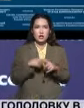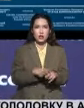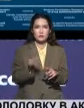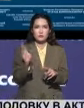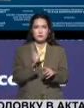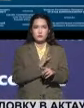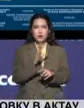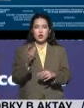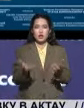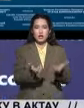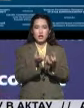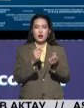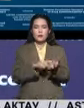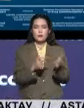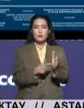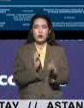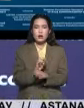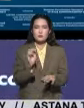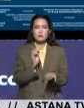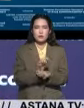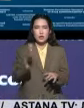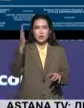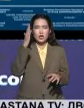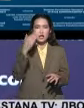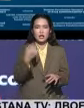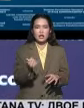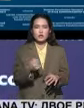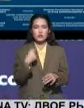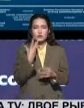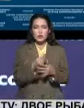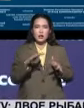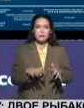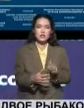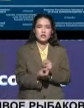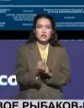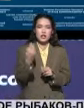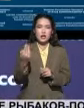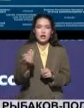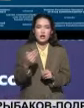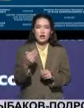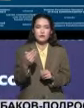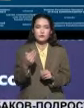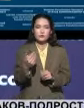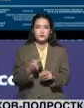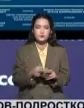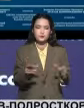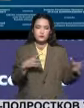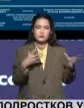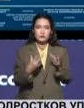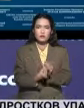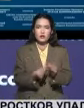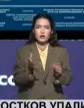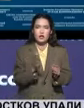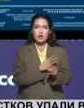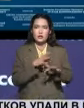обогатительного производственного комплекса по производству калийных солей на базе месторождения Сатимолла. Совместно с китайскими